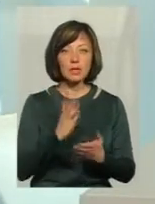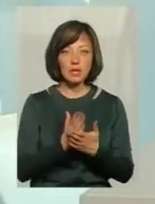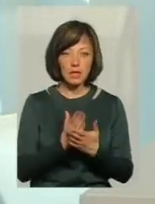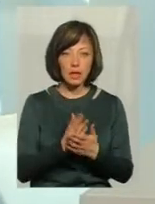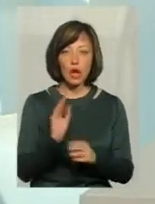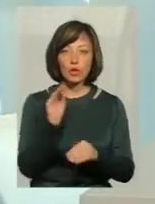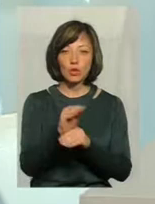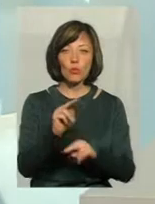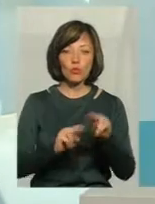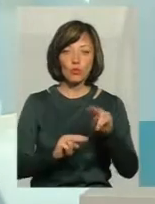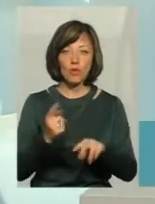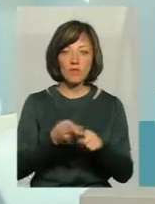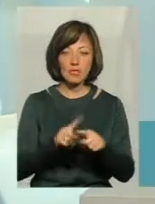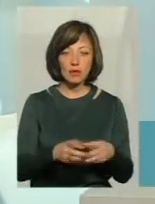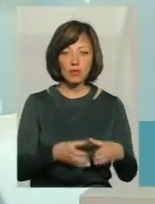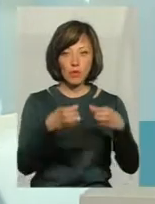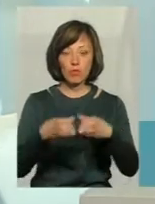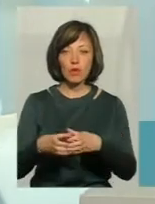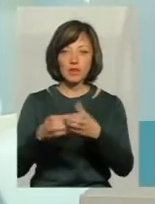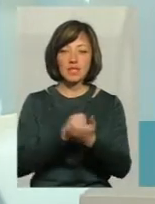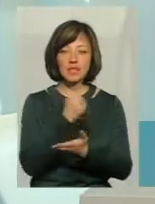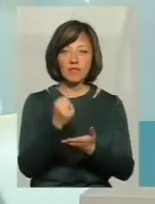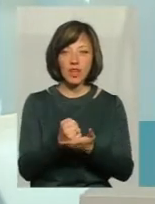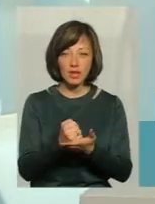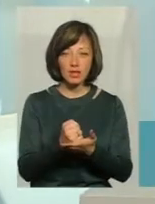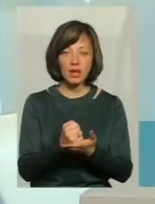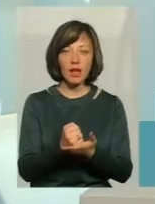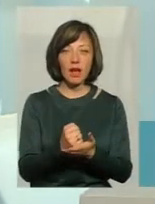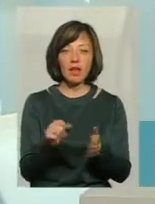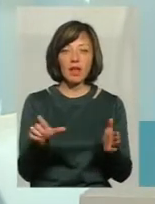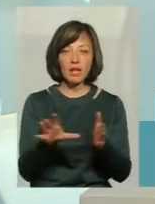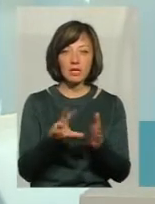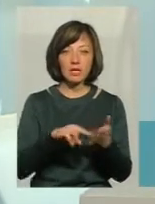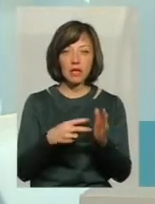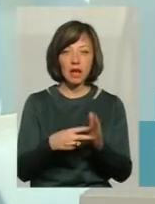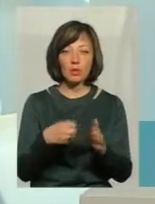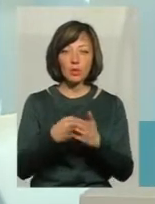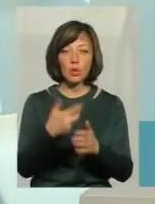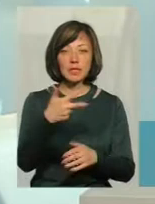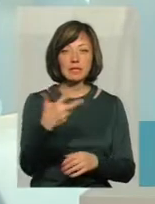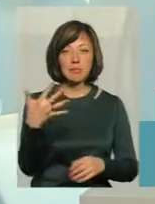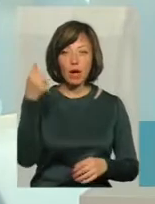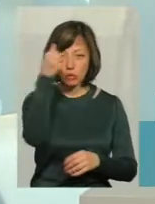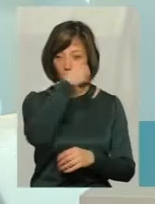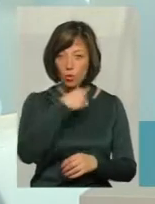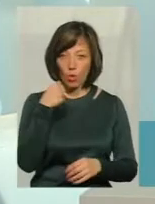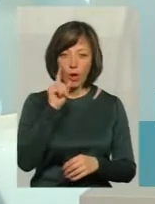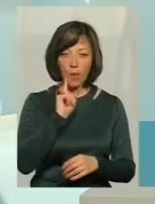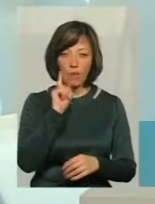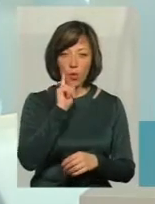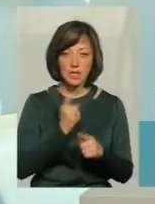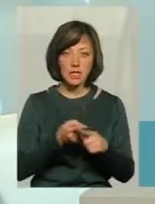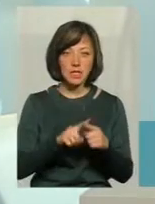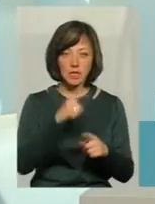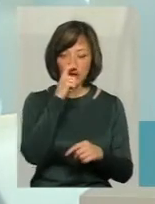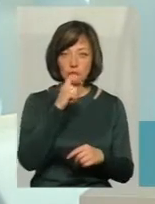цих блоків. Вони затверджені в стратегії, енергетичній стратегії, яка передбачена до 35-го року. І поки що до кінця не